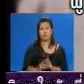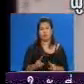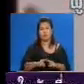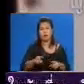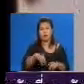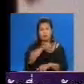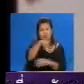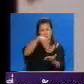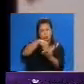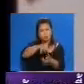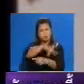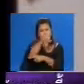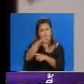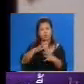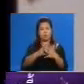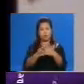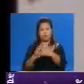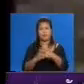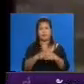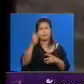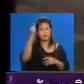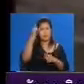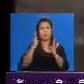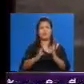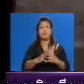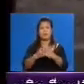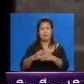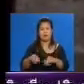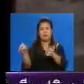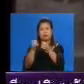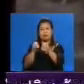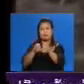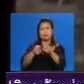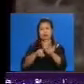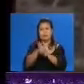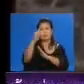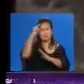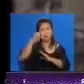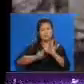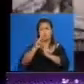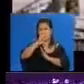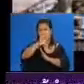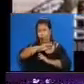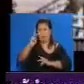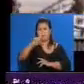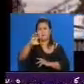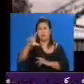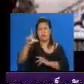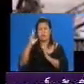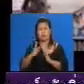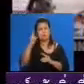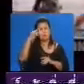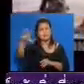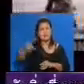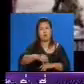ูยคบคุมและป้องกันโรคของสหรฐคาดว่า อามีคนอเมริกันติดเชื้อ สูงกว่า 1 ล้านคนการดึงกองทัพให้มา